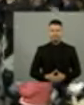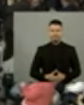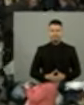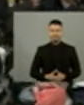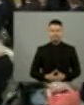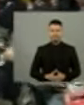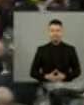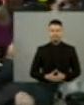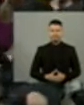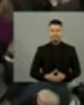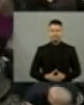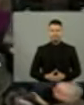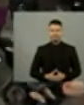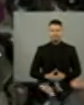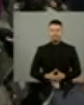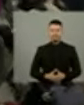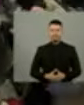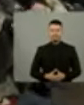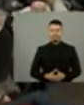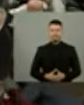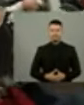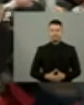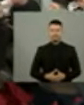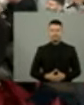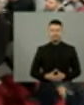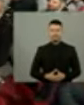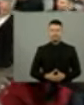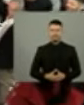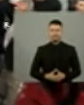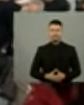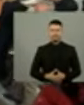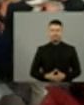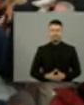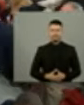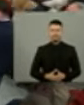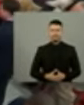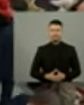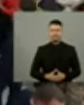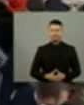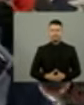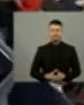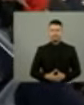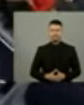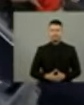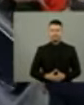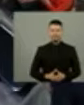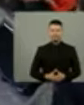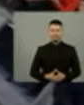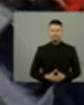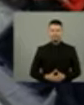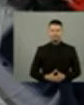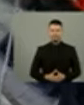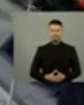σε επανεπιβεβαίωση. Μα τώρα, τι ακριβώς μου συγκρίνεται. Ναι. Τι ακριβώς μου συγκρίνεται αυτή τη στιγμή, δηλαδή δεν υπάρχει. Όχι,